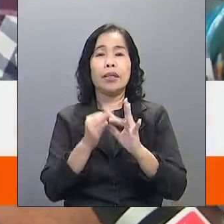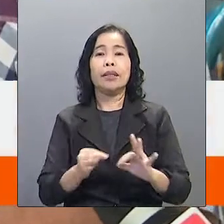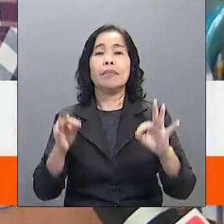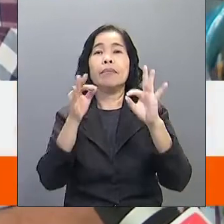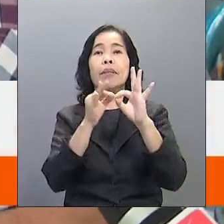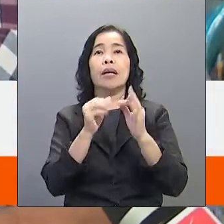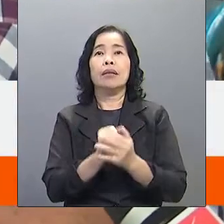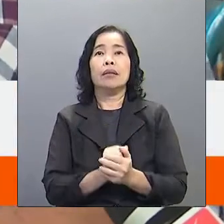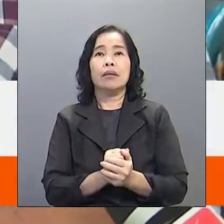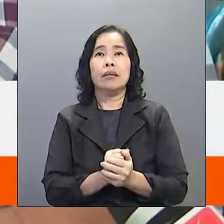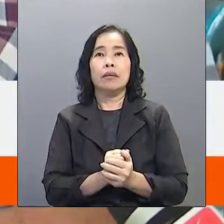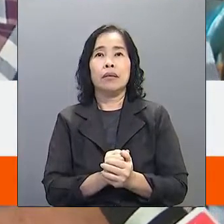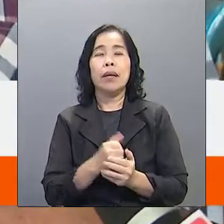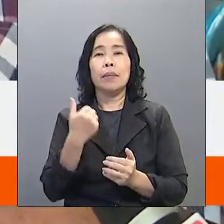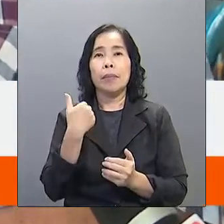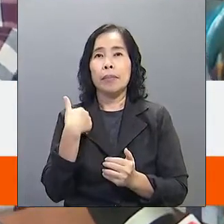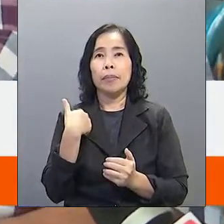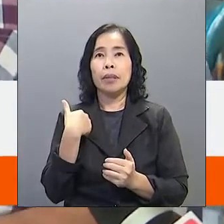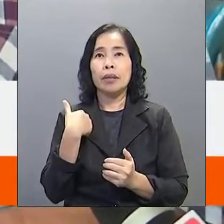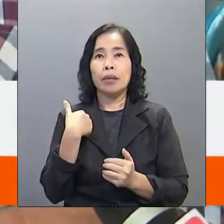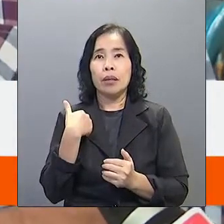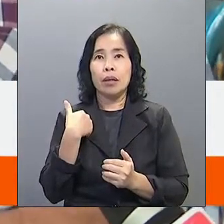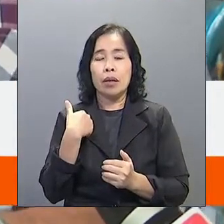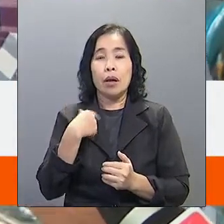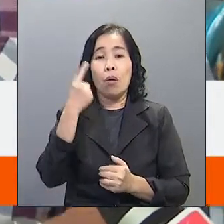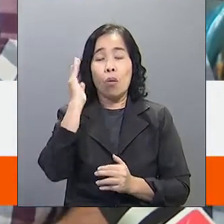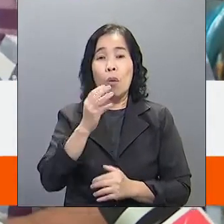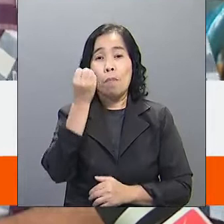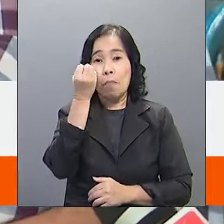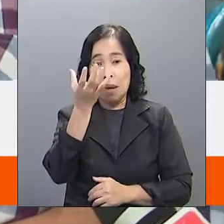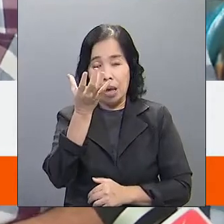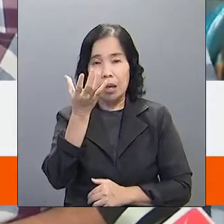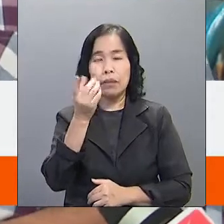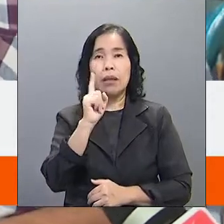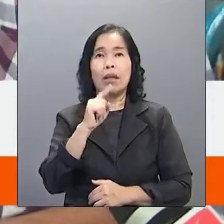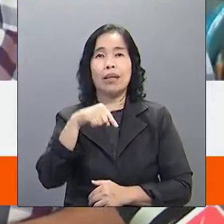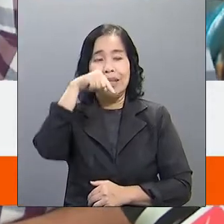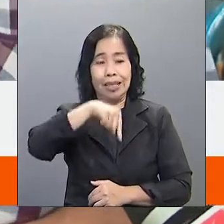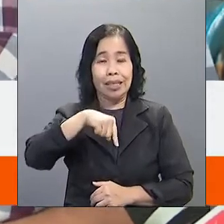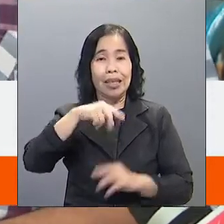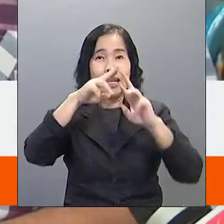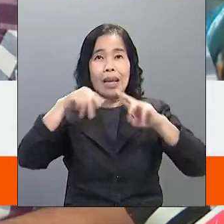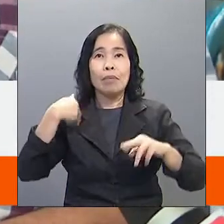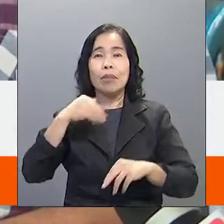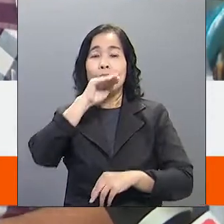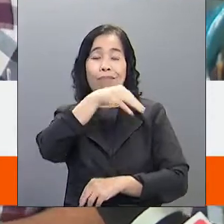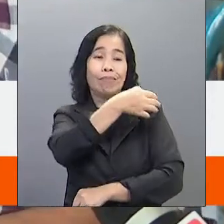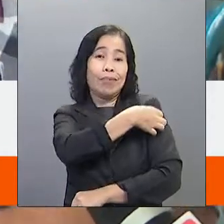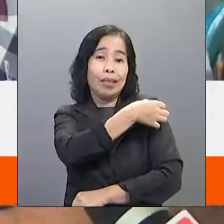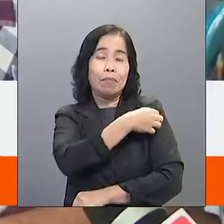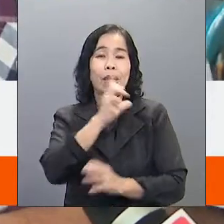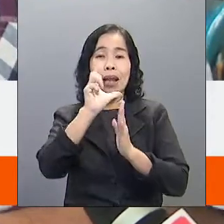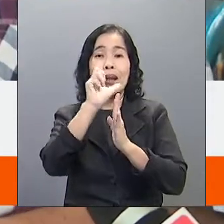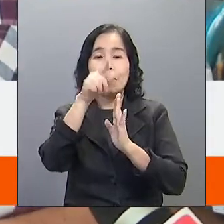ที่ท้องถิ่นเองเนี่ยนะครับส่วนใหญ่น่ะในระบบกว้างแล้วก็ใกล้ชิดยิ่งของเทศบาลลำพูนแล้วเนี่ยเร